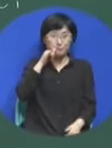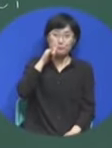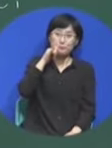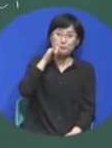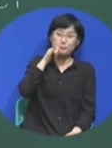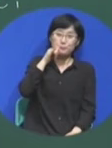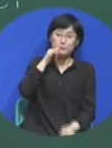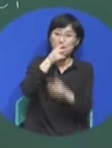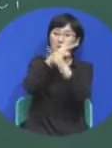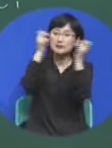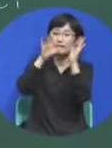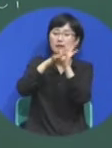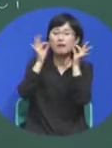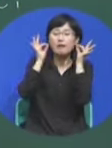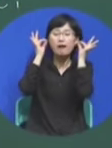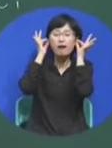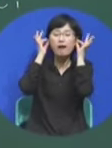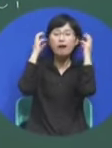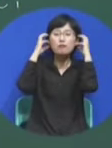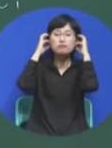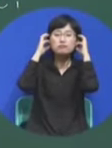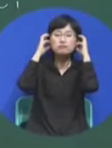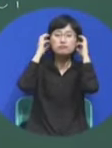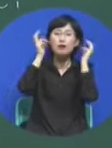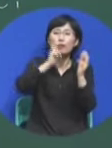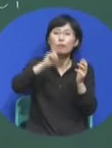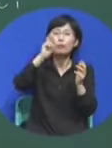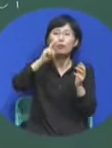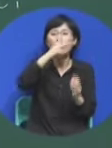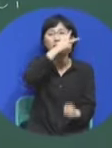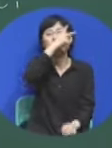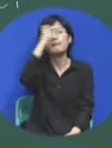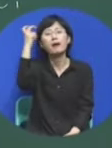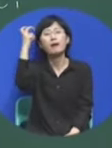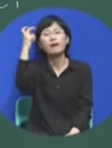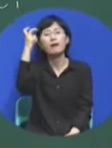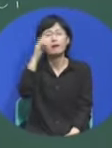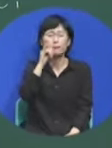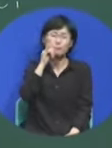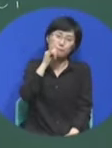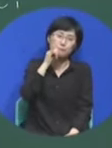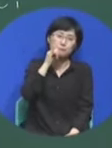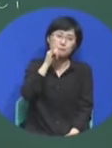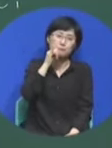但世上的歌曲非常爱听流行歌曲. 아, 잠잘 때도 그냥 귀에 꽂고 음악을 들으면서 잠들려고 해요.